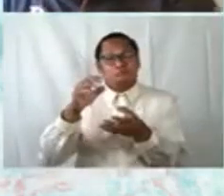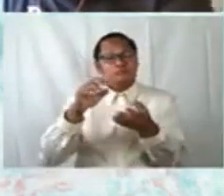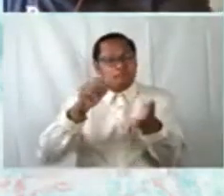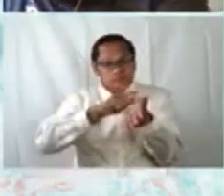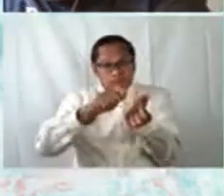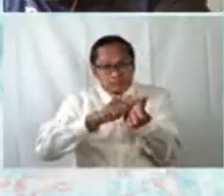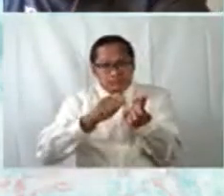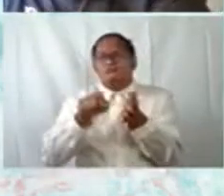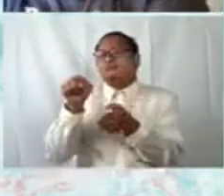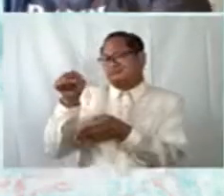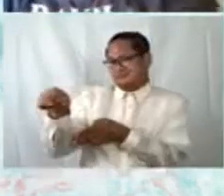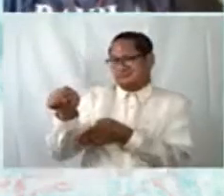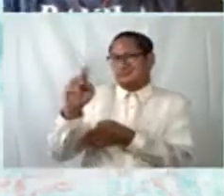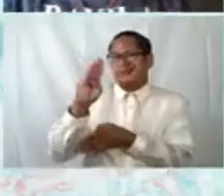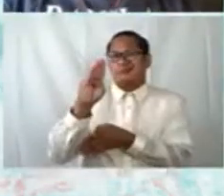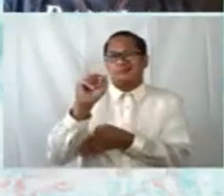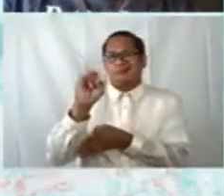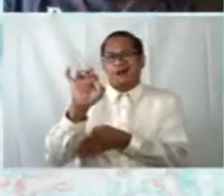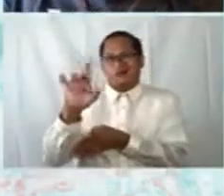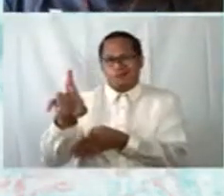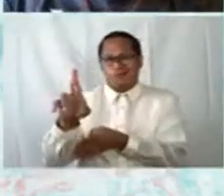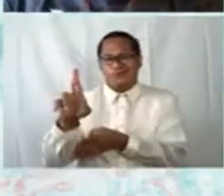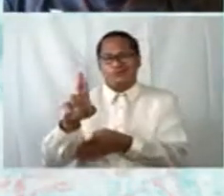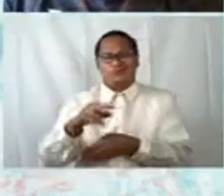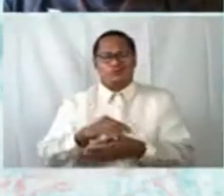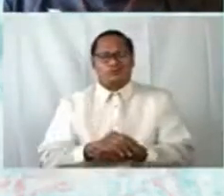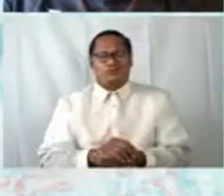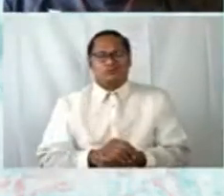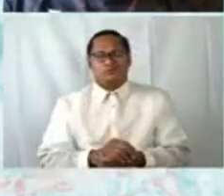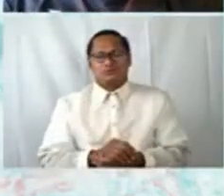Bacoor Assembly. So,